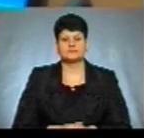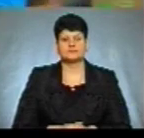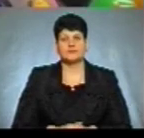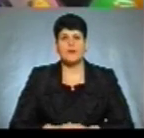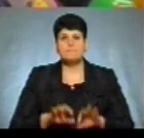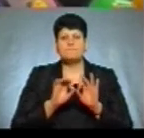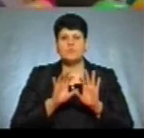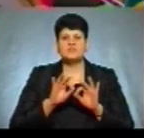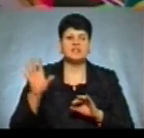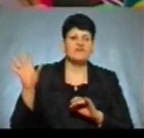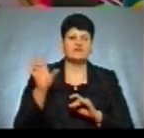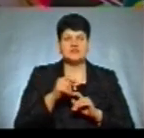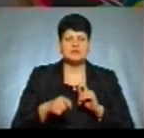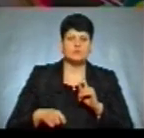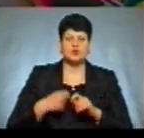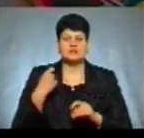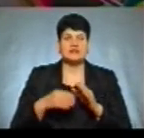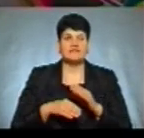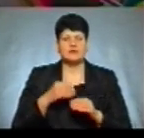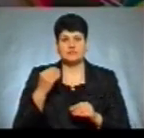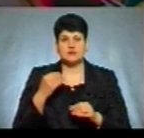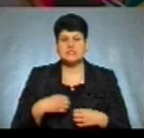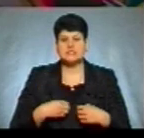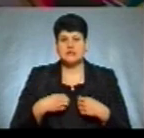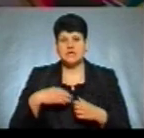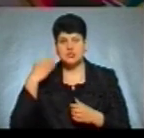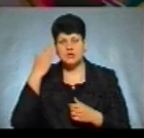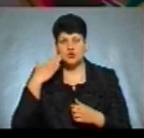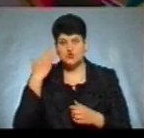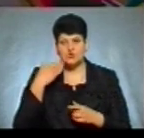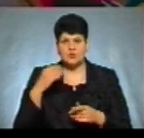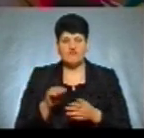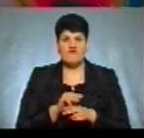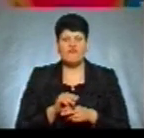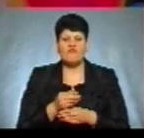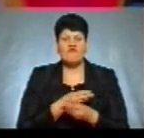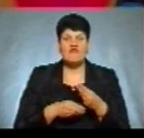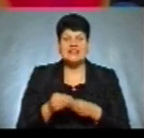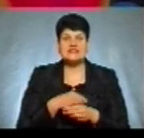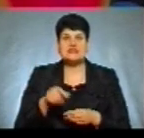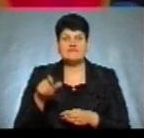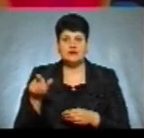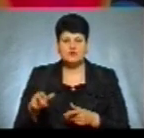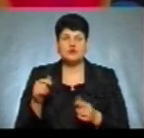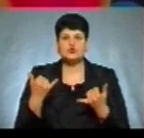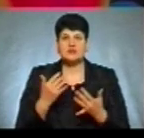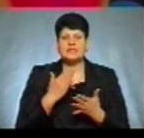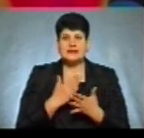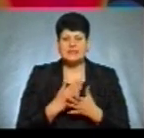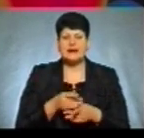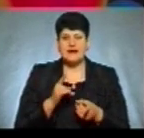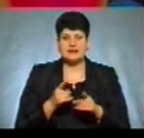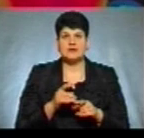Публічність всіх порушень на виборах. Страшний сон фальсифікатора. Сьогодні він став реальністю. На сайті МВС